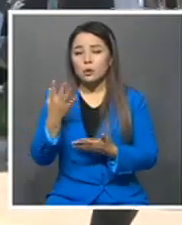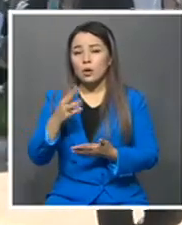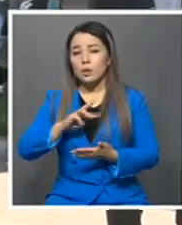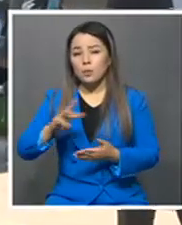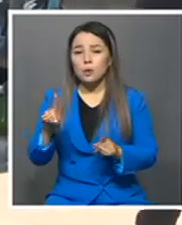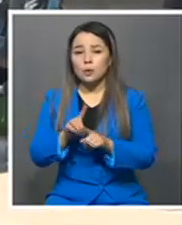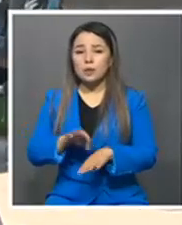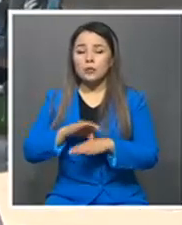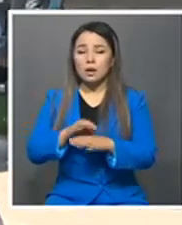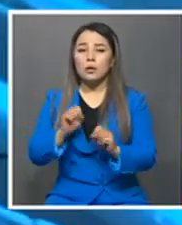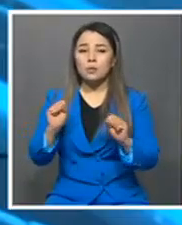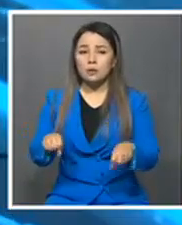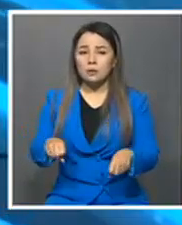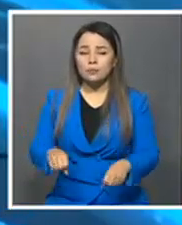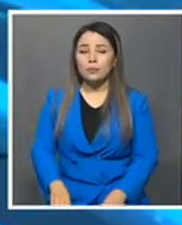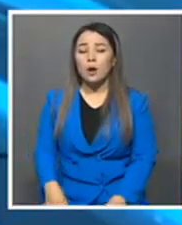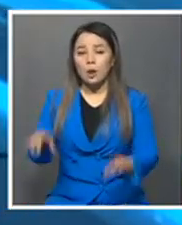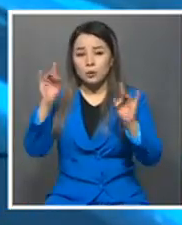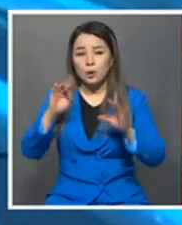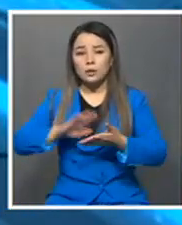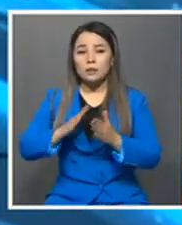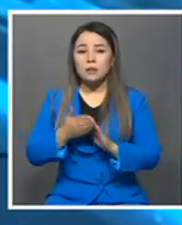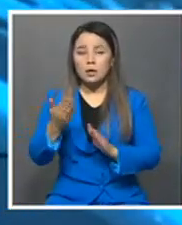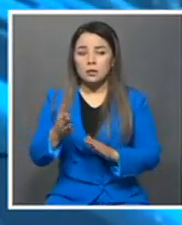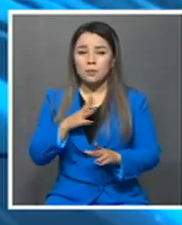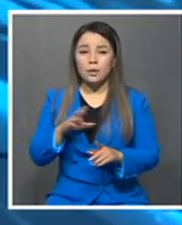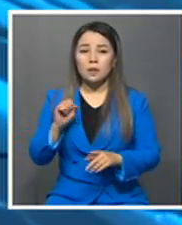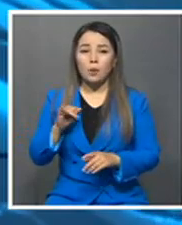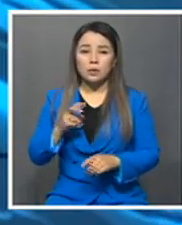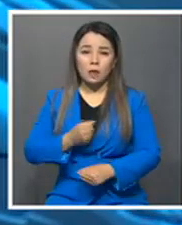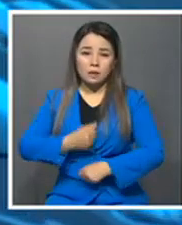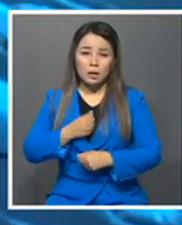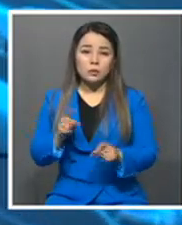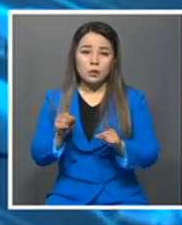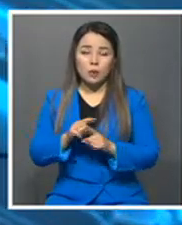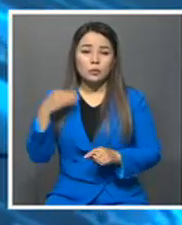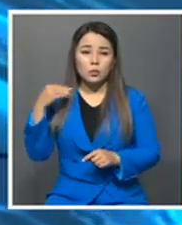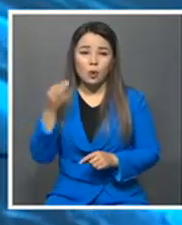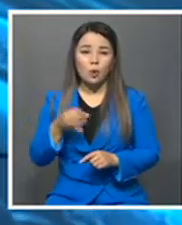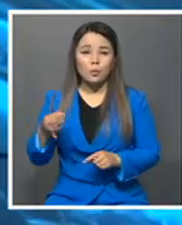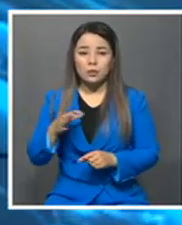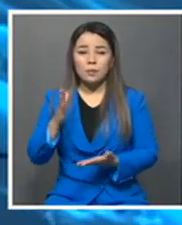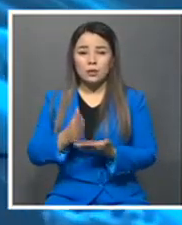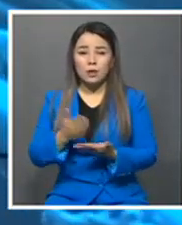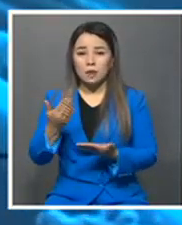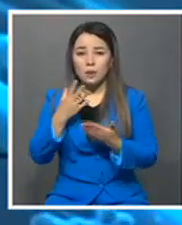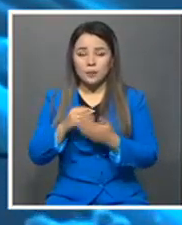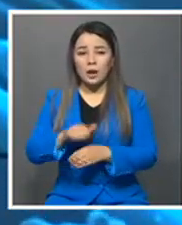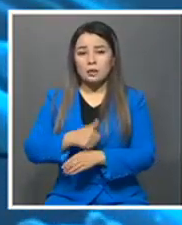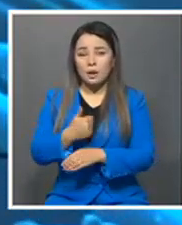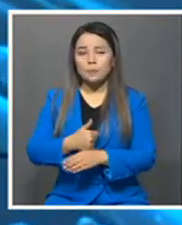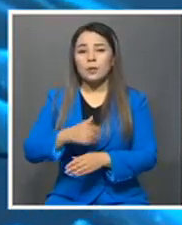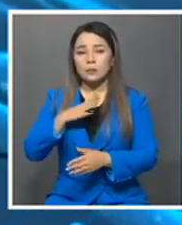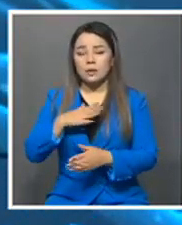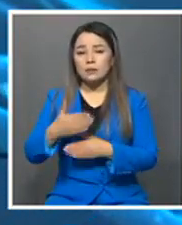дейін жетеді. Төтенше жағдай кезінде саунада сауық құрған Түркістан облысы Шардара ауданының әкіміне сөгіс